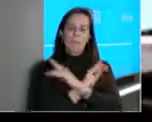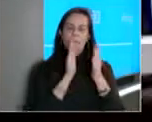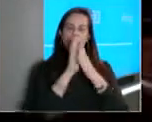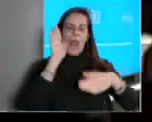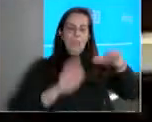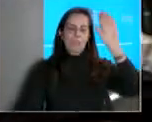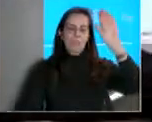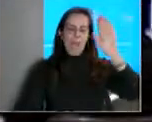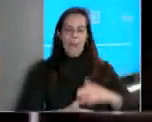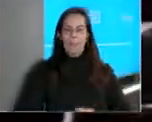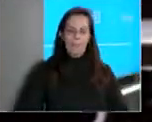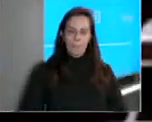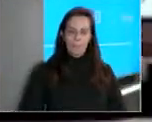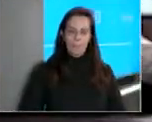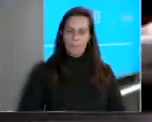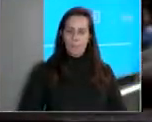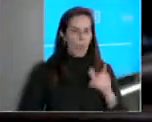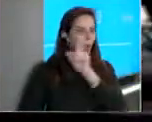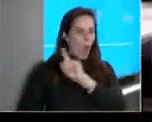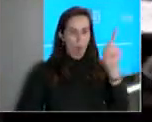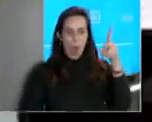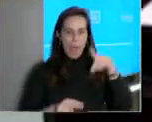להצביע. לא להפריע.